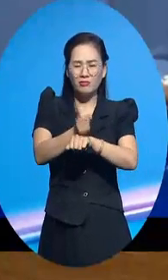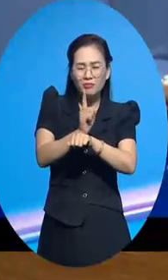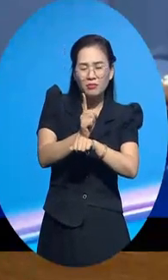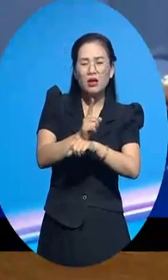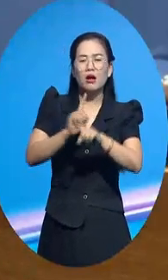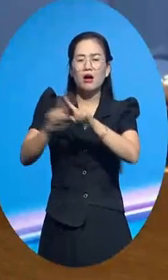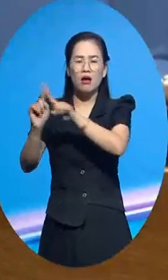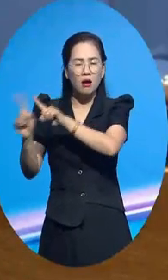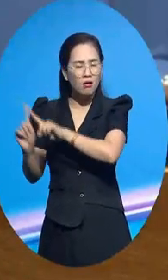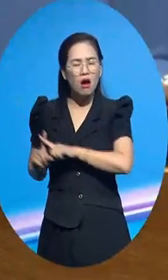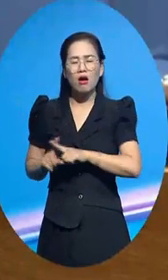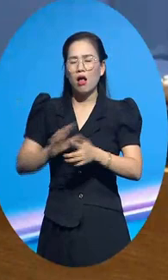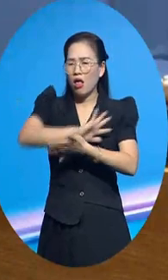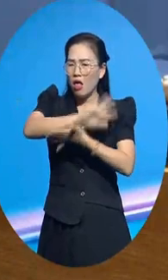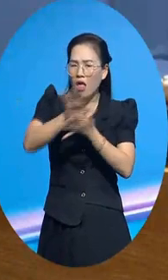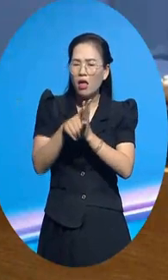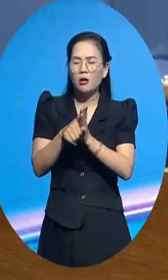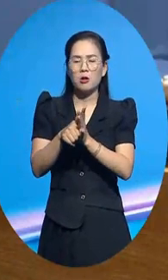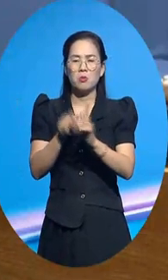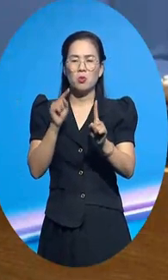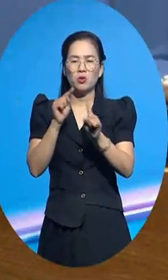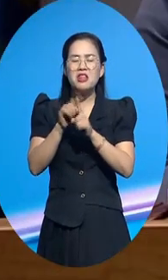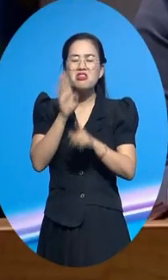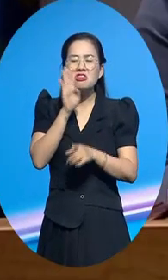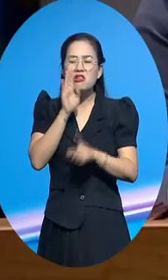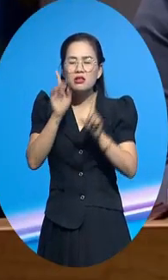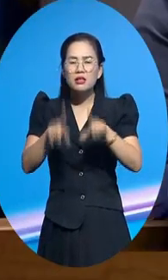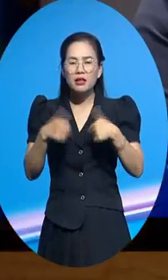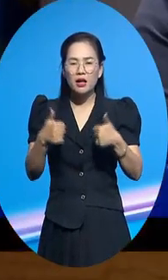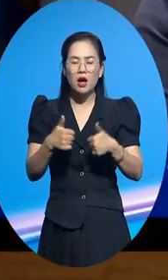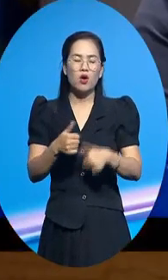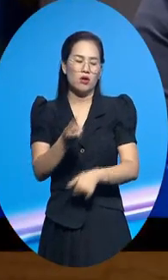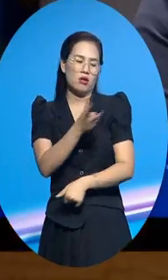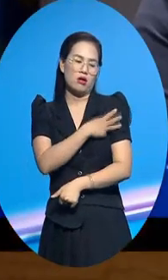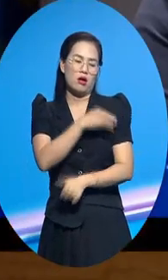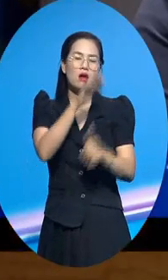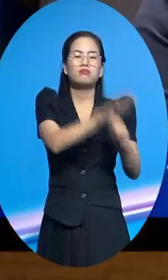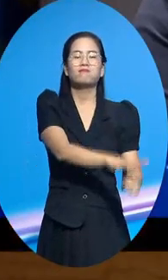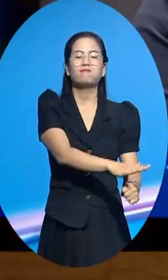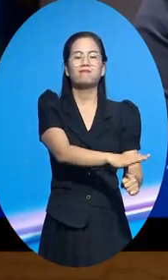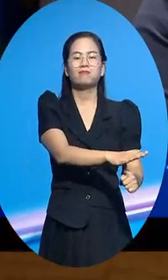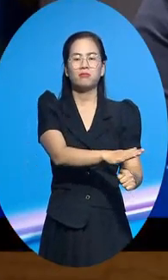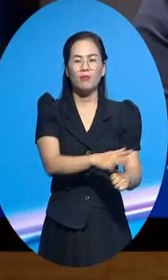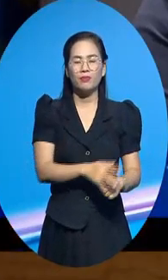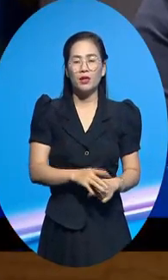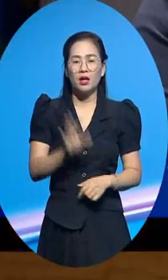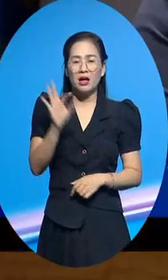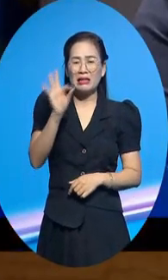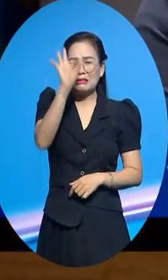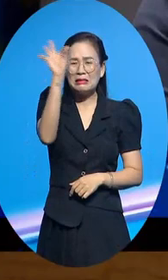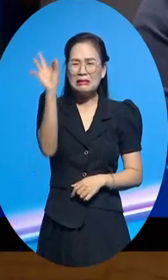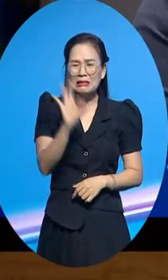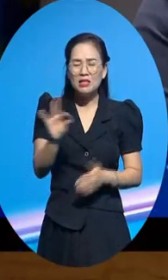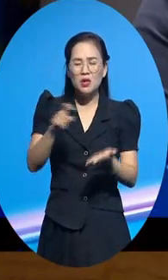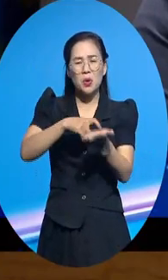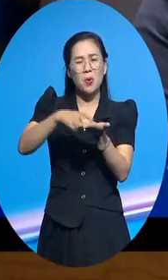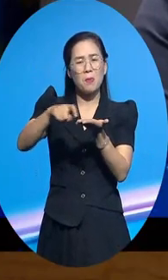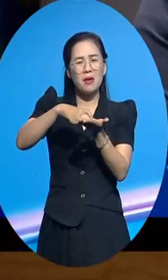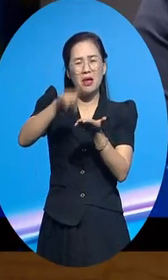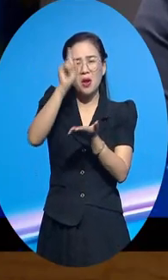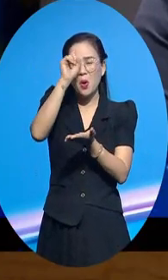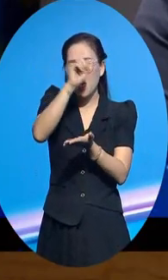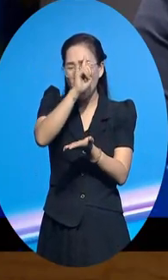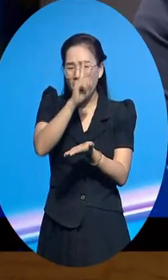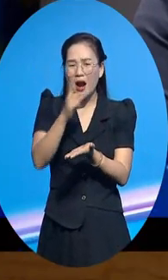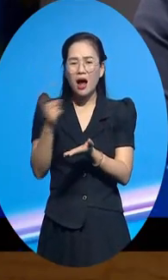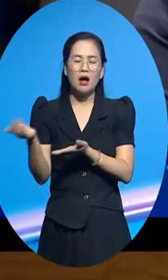Ukraine cuối cùng nhằm gây thất bại chiến lược cho Nga. Hàng tỷ đô la được dùng để bơm vũ khí vào Ukraine. Số tiền này chảy vào